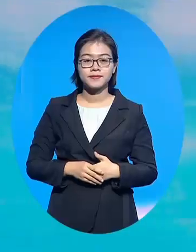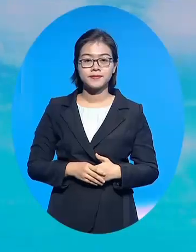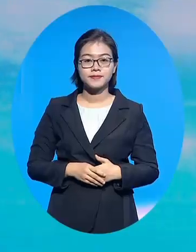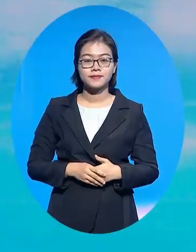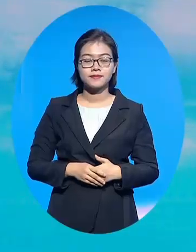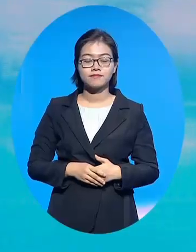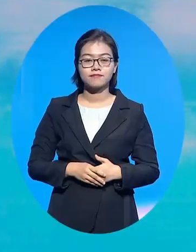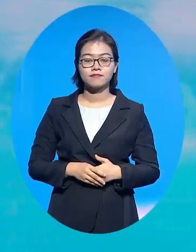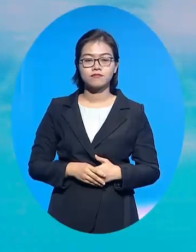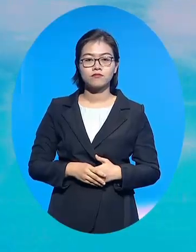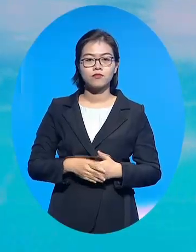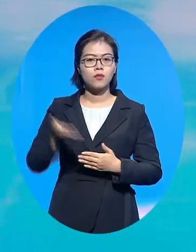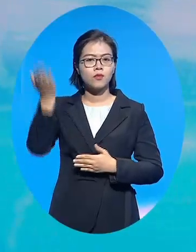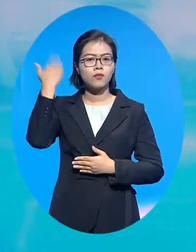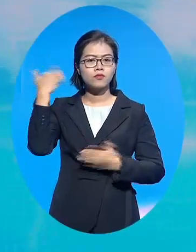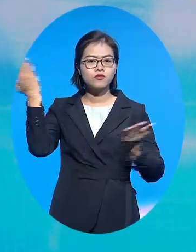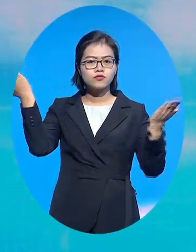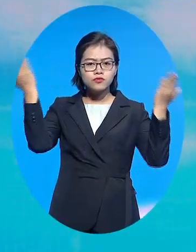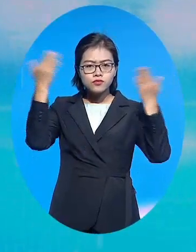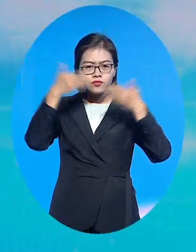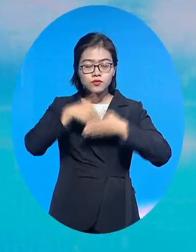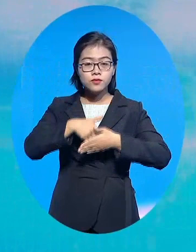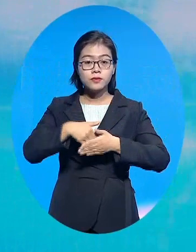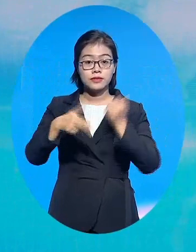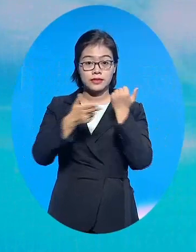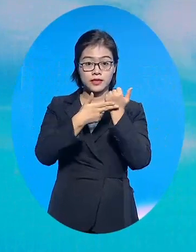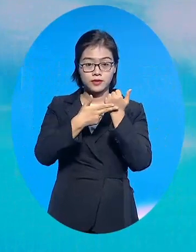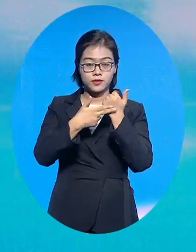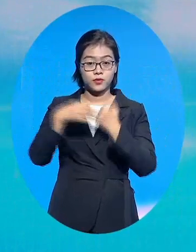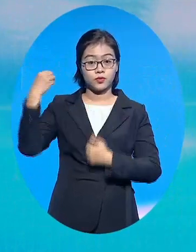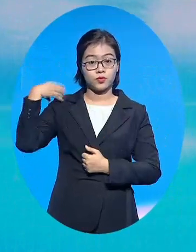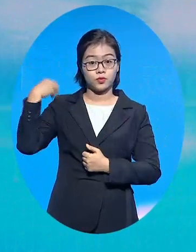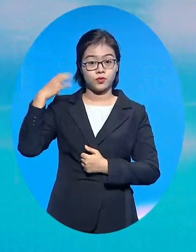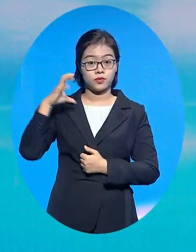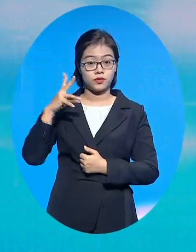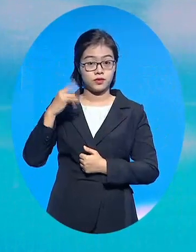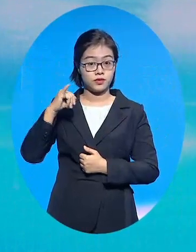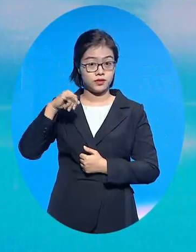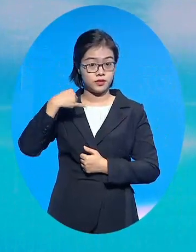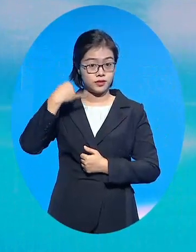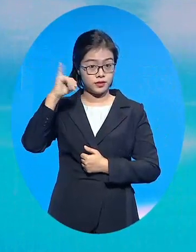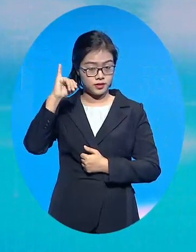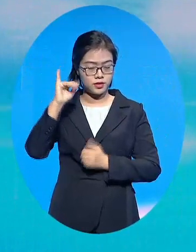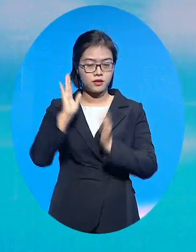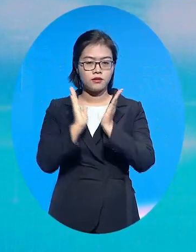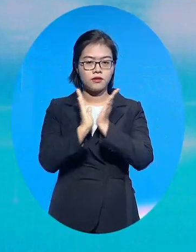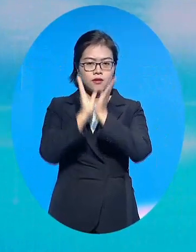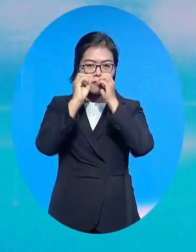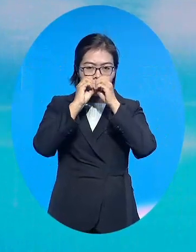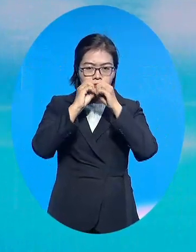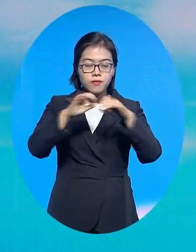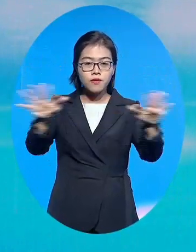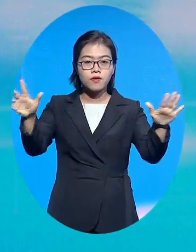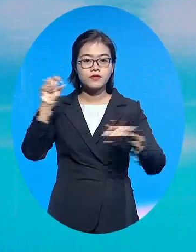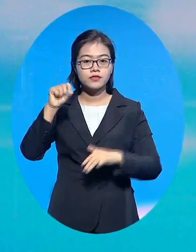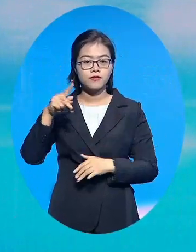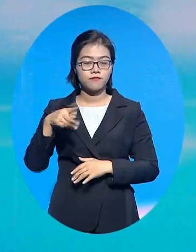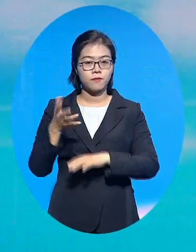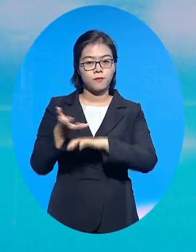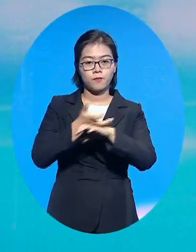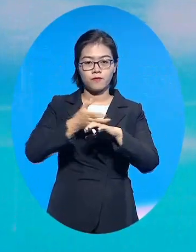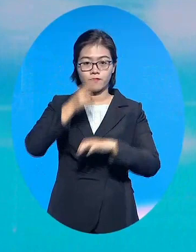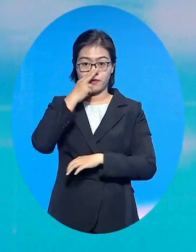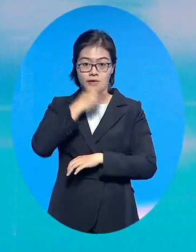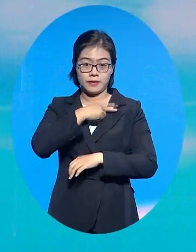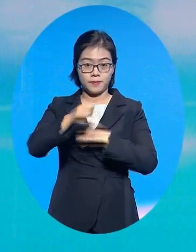thưa quý vị Tối qua tại Hà Nội thủ tướng Phạm Minh Chính đã dự lễ công bố sản phẩm đạt thương hiệu quốc gia Việt Nam năm 2022